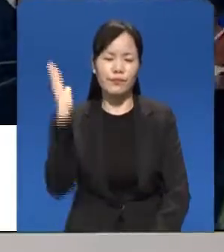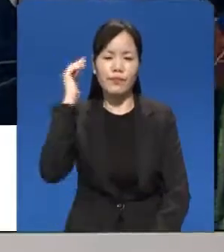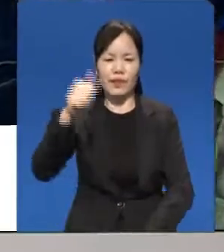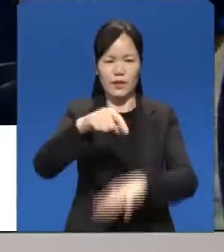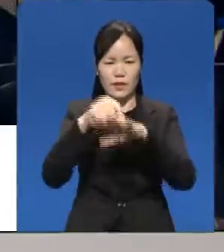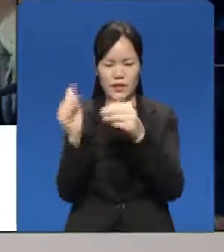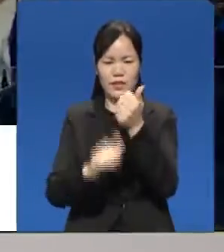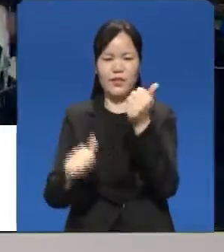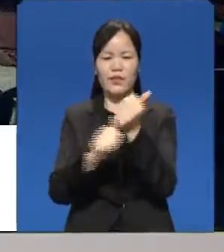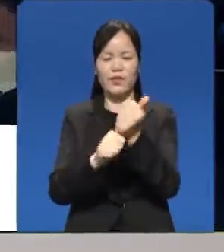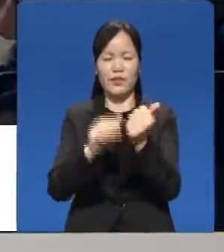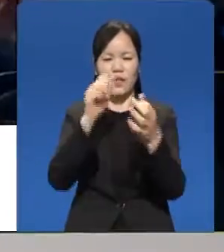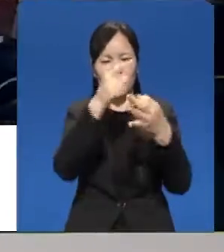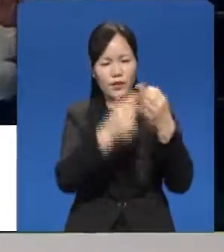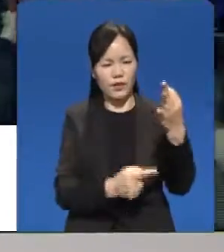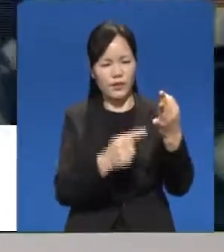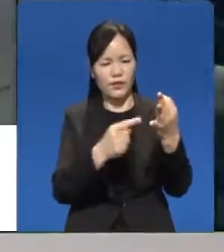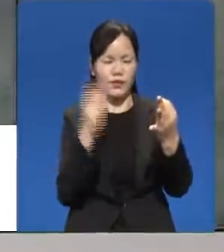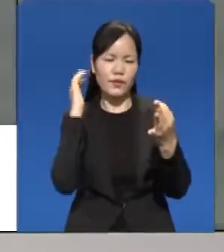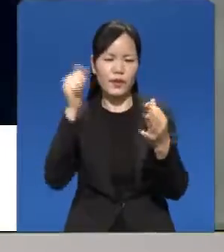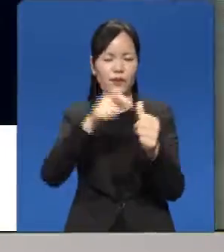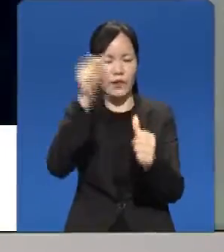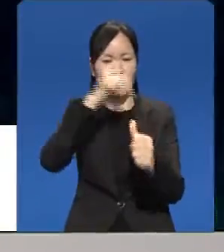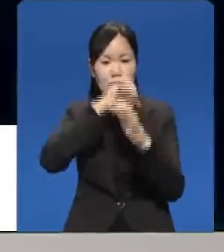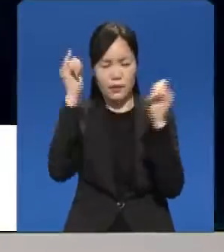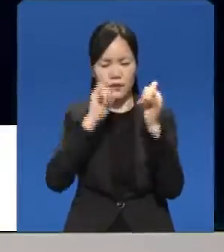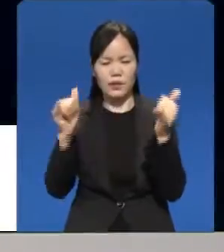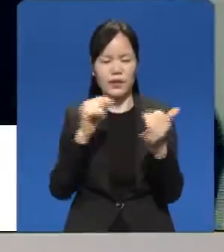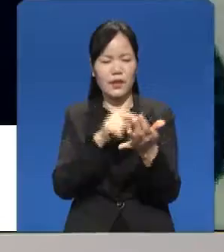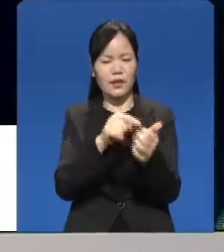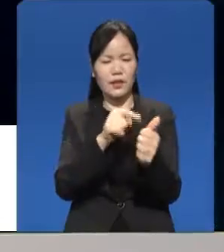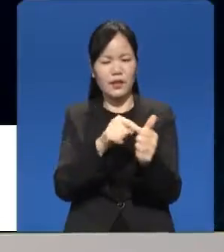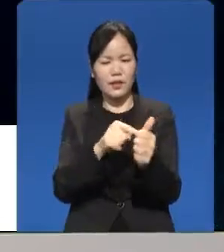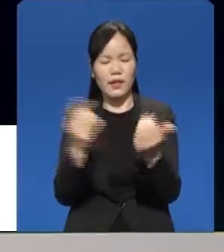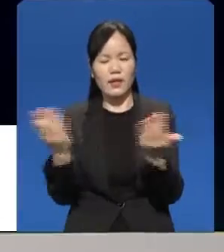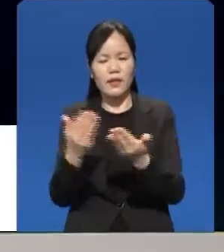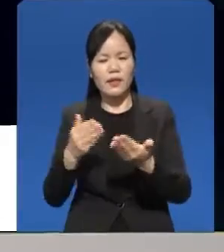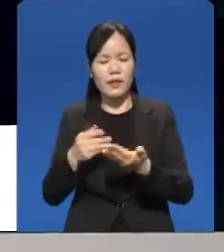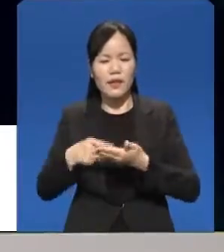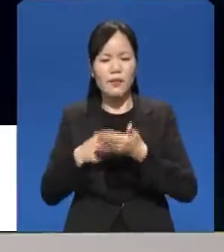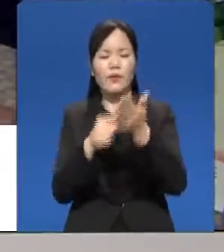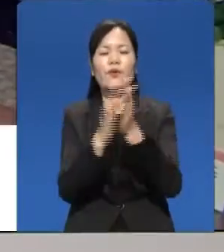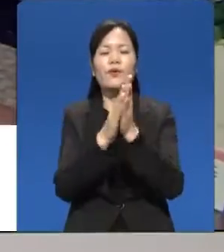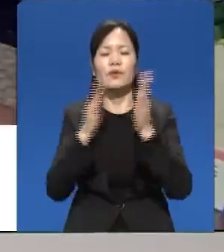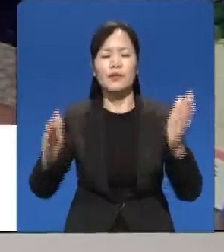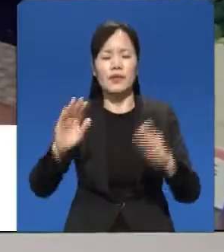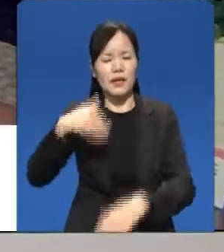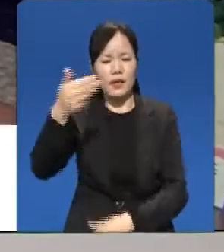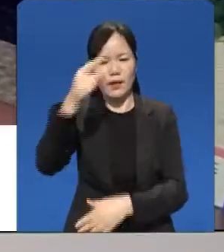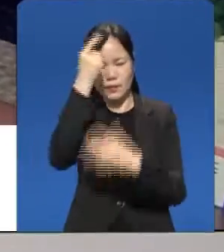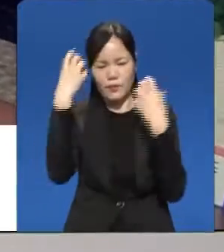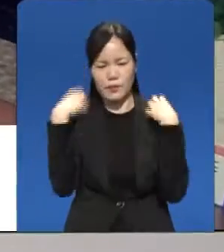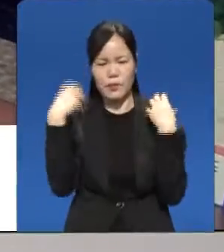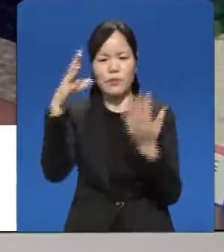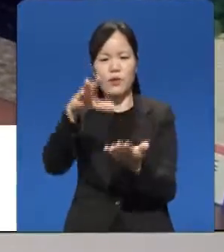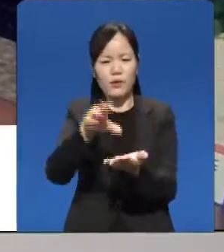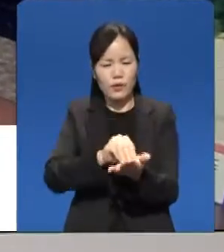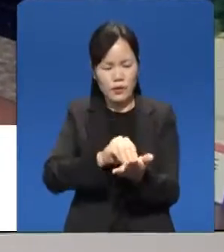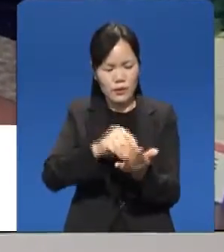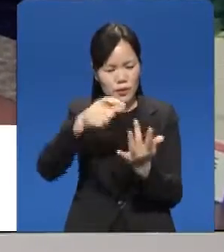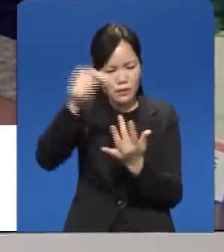대통령직 인수위원회가 윤석열 대통령 당선인에게 분과별 업무 보고에 나서며 차기 정부 국정과제 선정에 속도를 내고